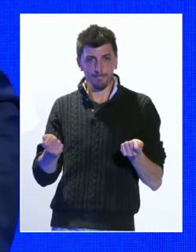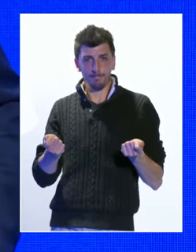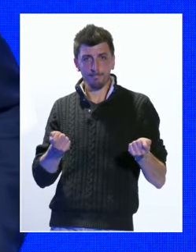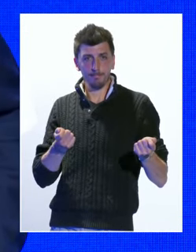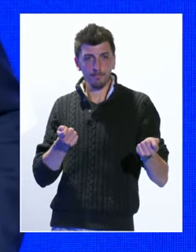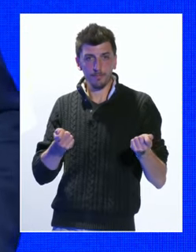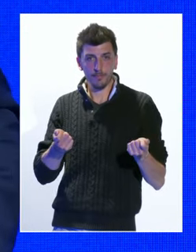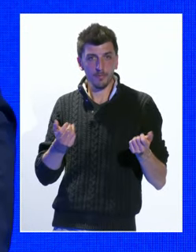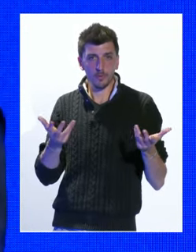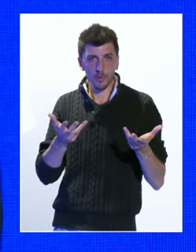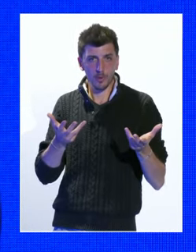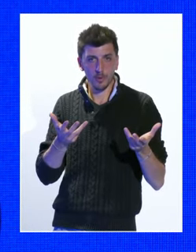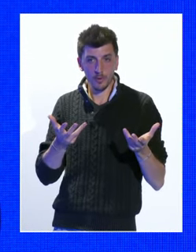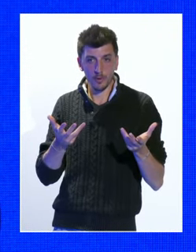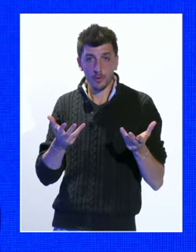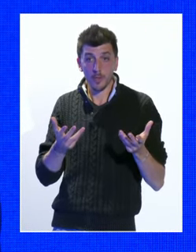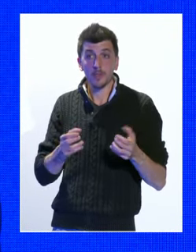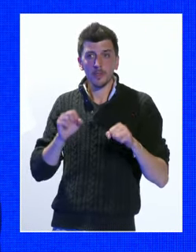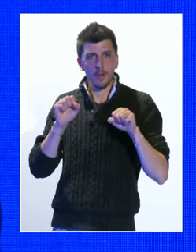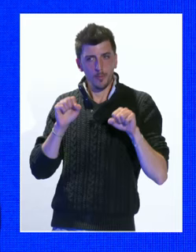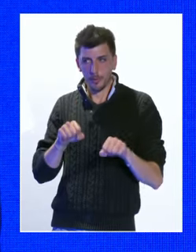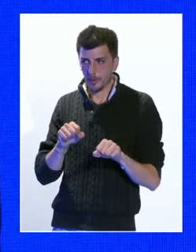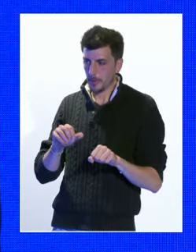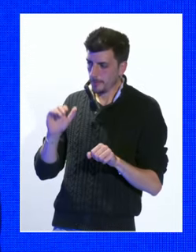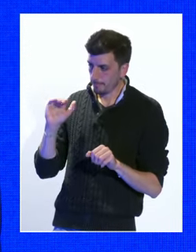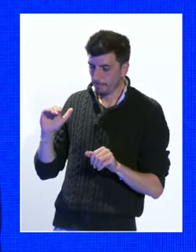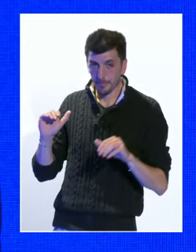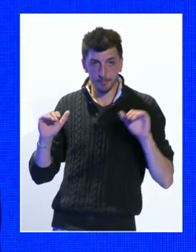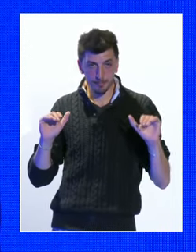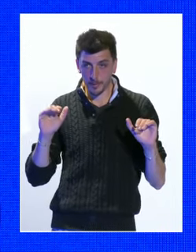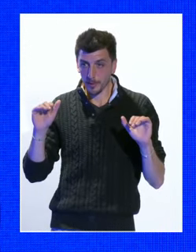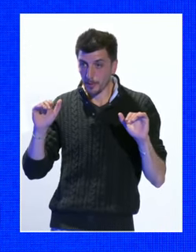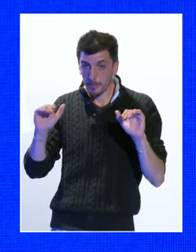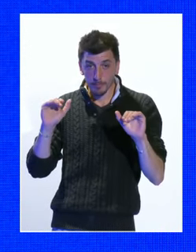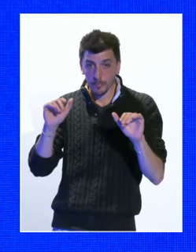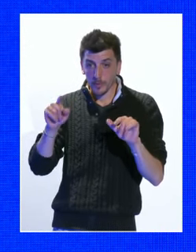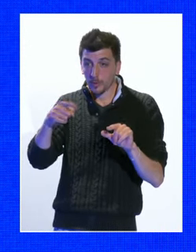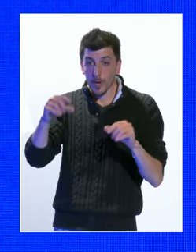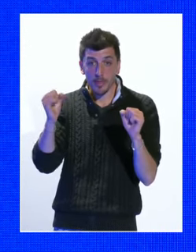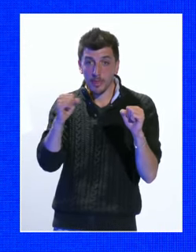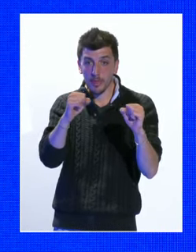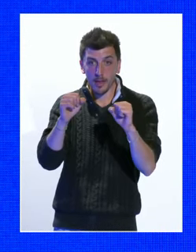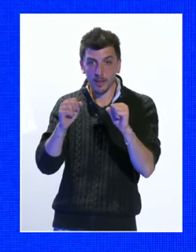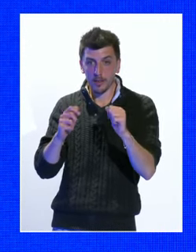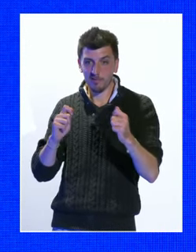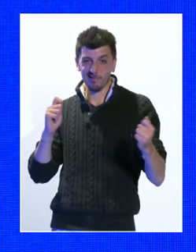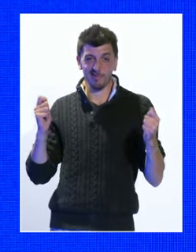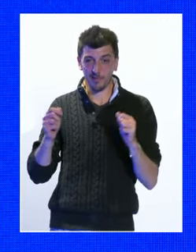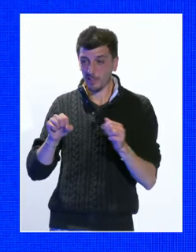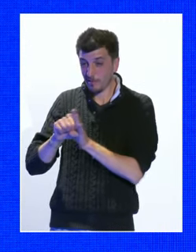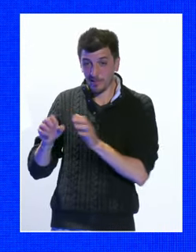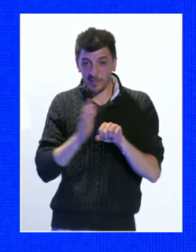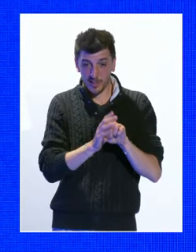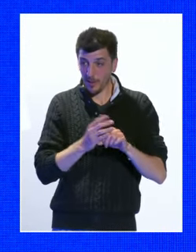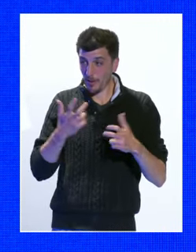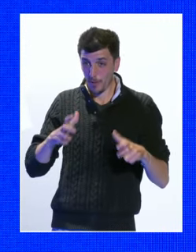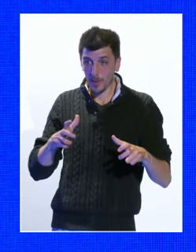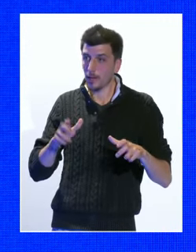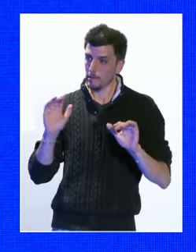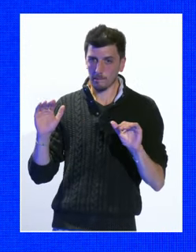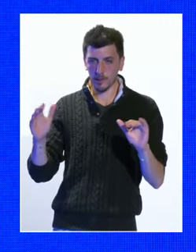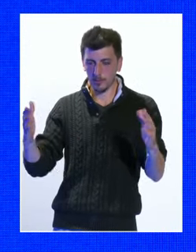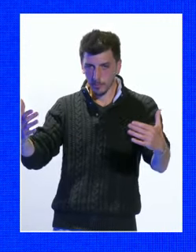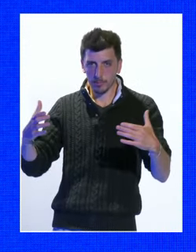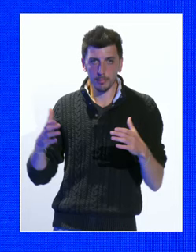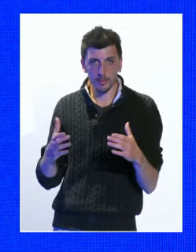réunissent tous ceux qui refusent cette dérive et ce dérapage. Et ça ne peut se faire que si nous